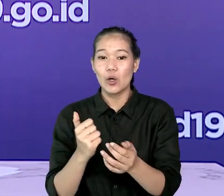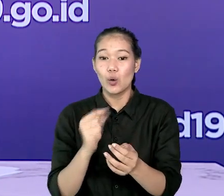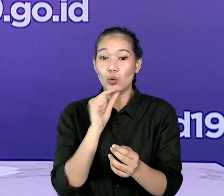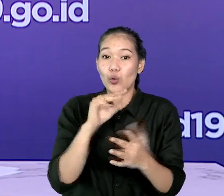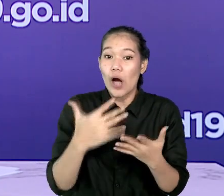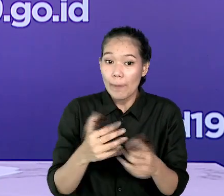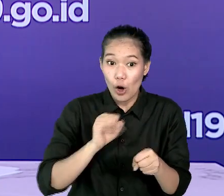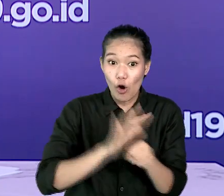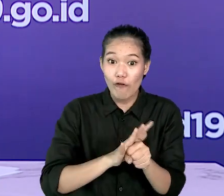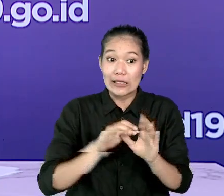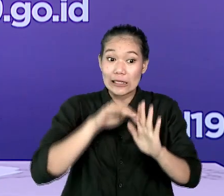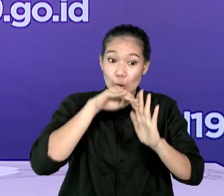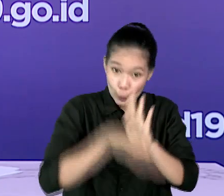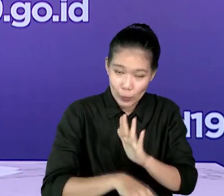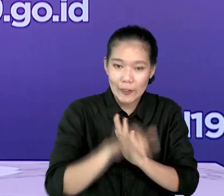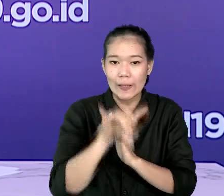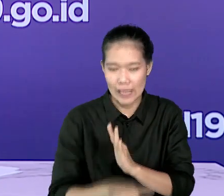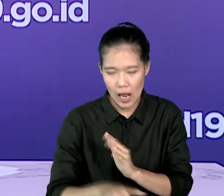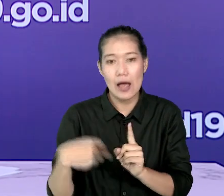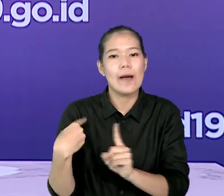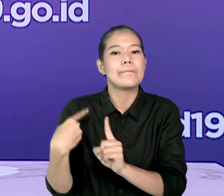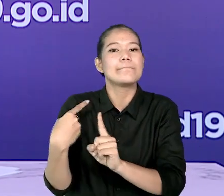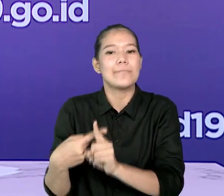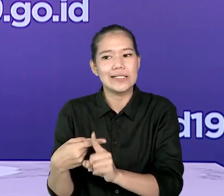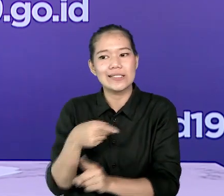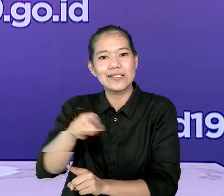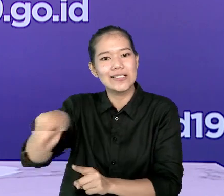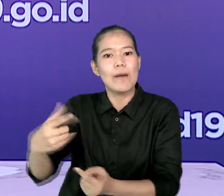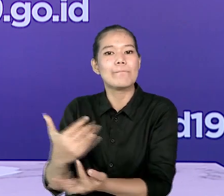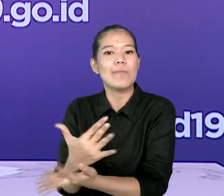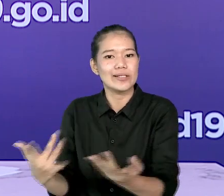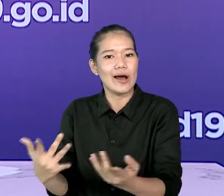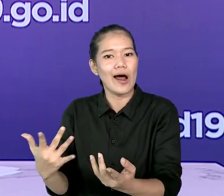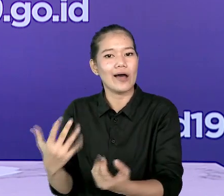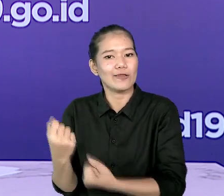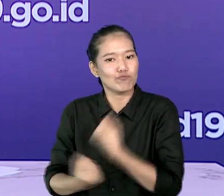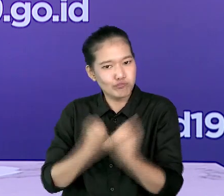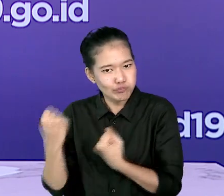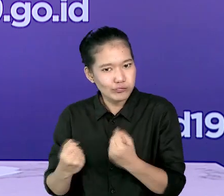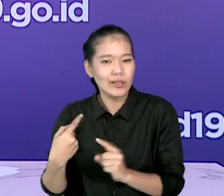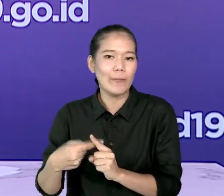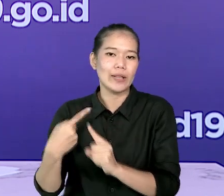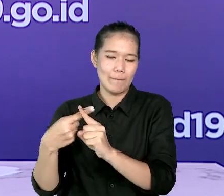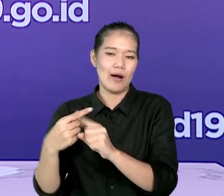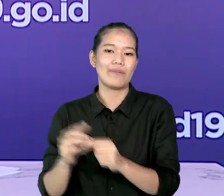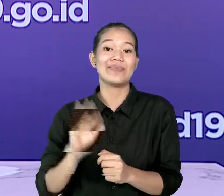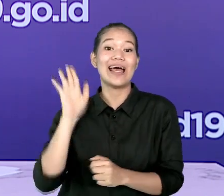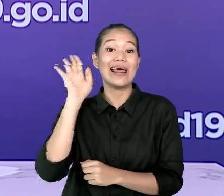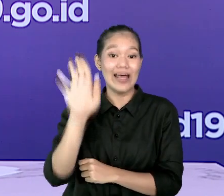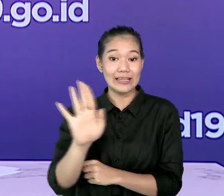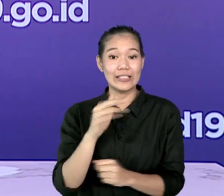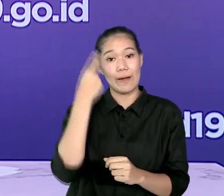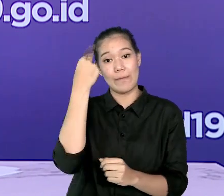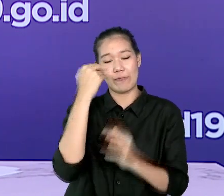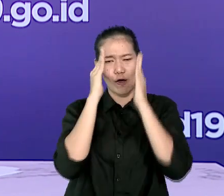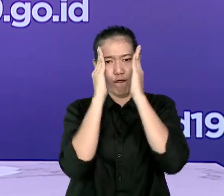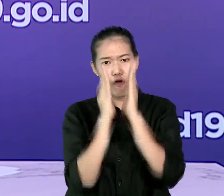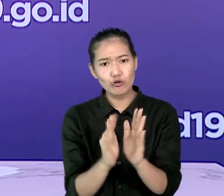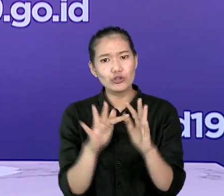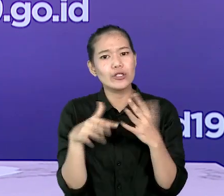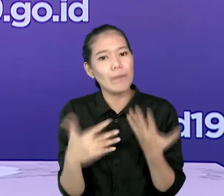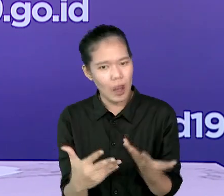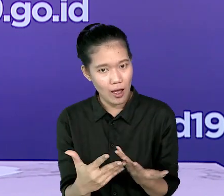penularan COVID-19, namun juga mendorong produktivitas masyarakat yang terkendali. Kedepannya, fokus pemerintah Indonesia